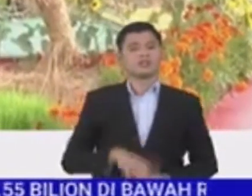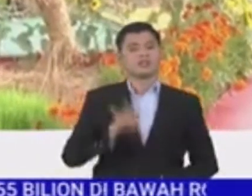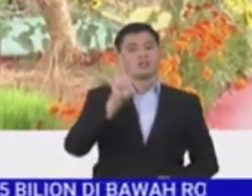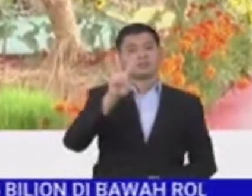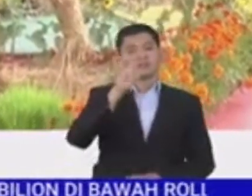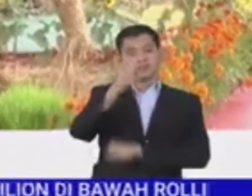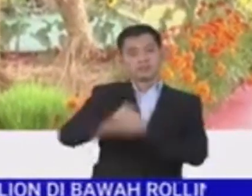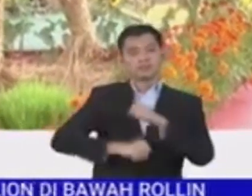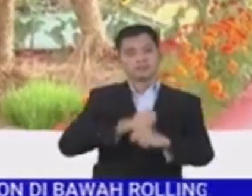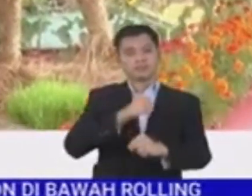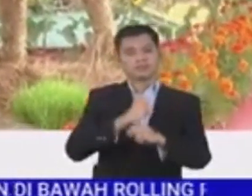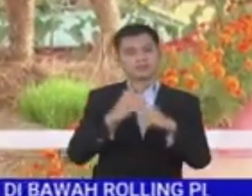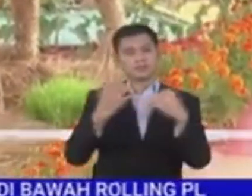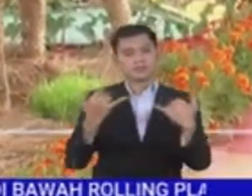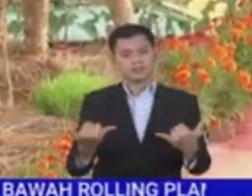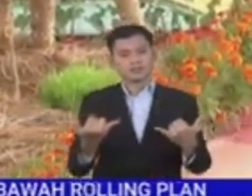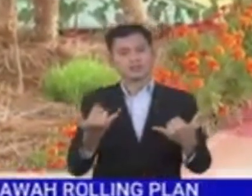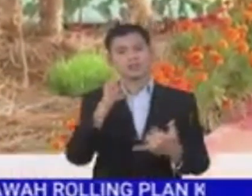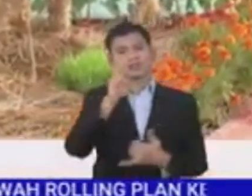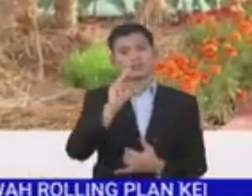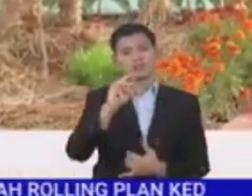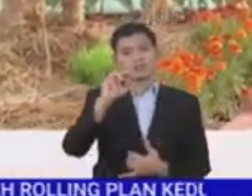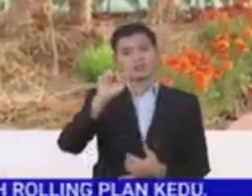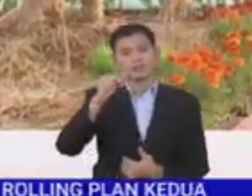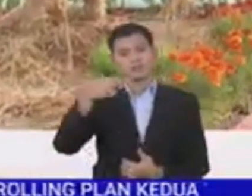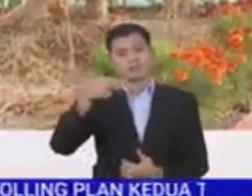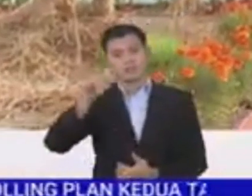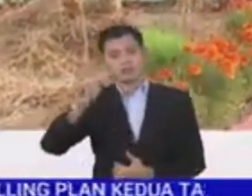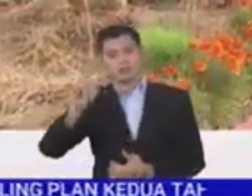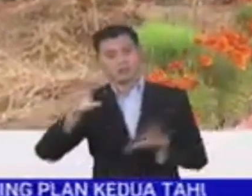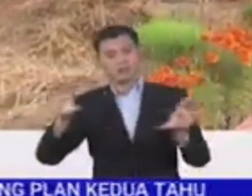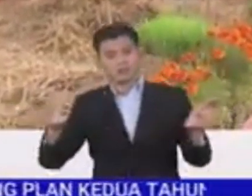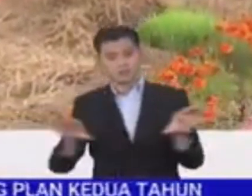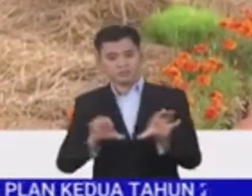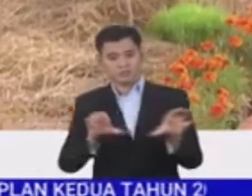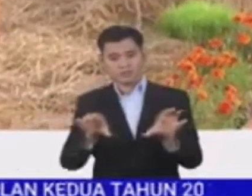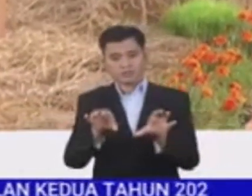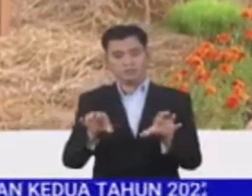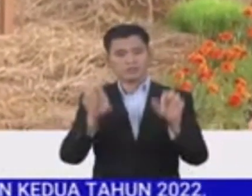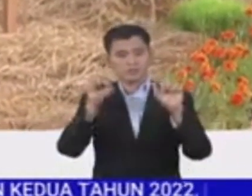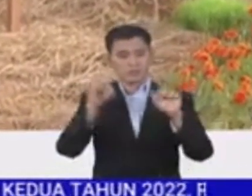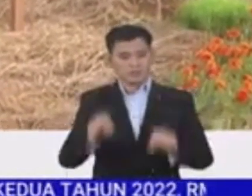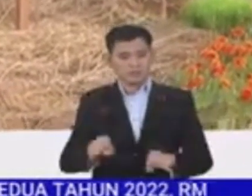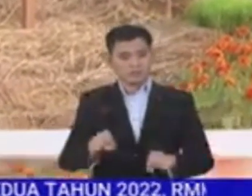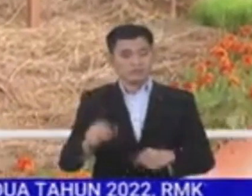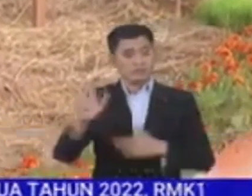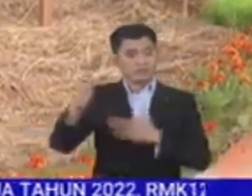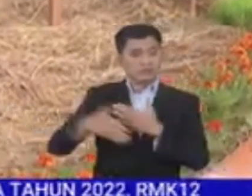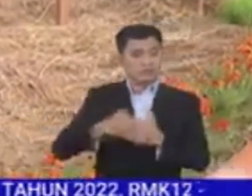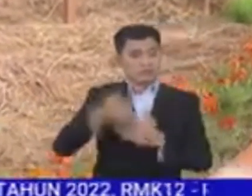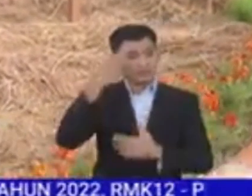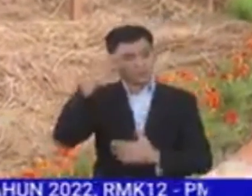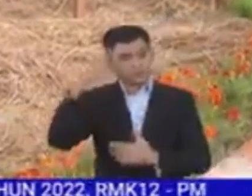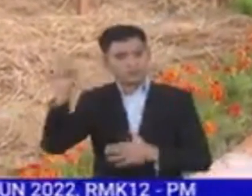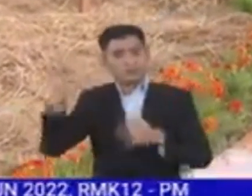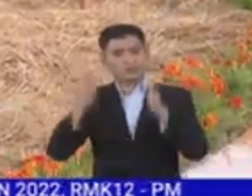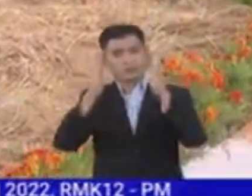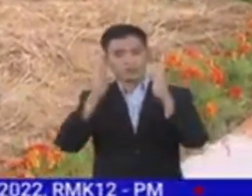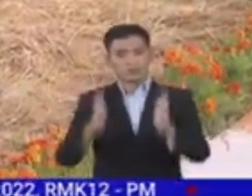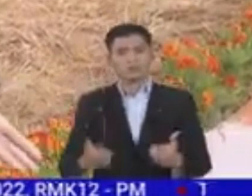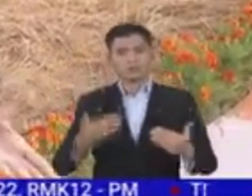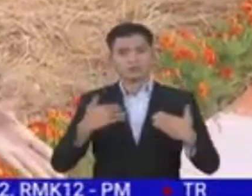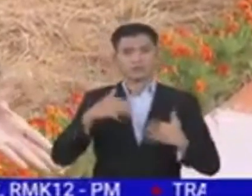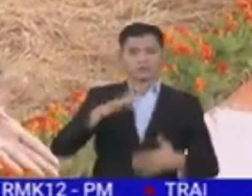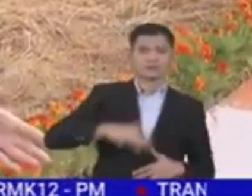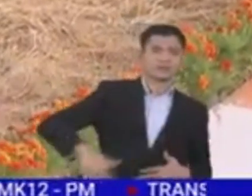4 tahun menyepi, Maha kini kembali dianjurkan dan semestinya mengubat kerinduan warga kota terutama sekali yang berada di